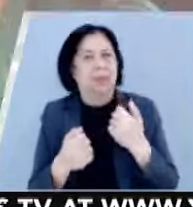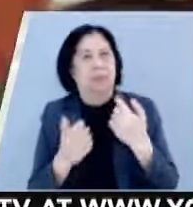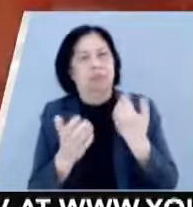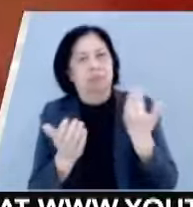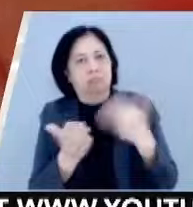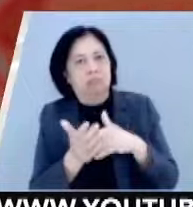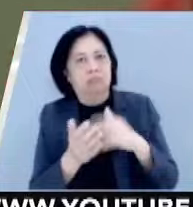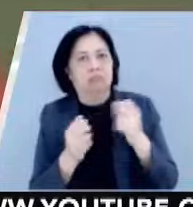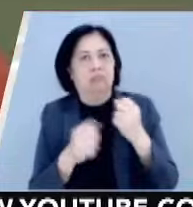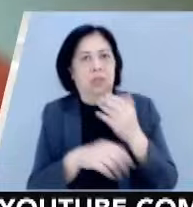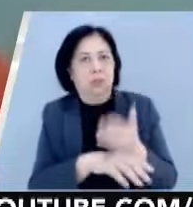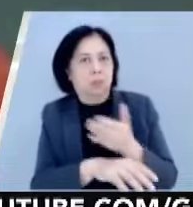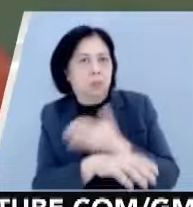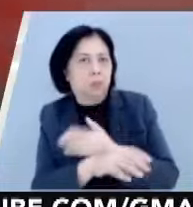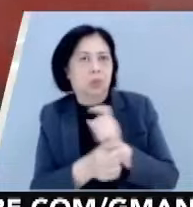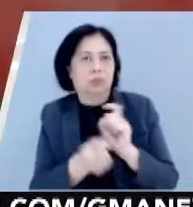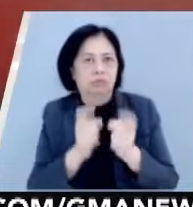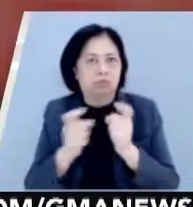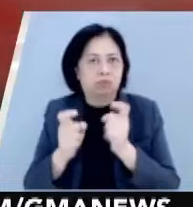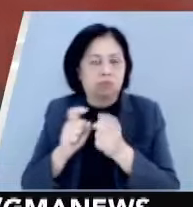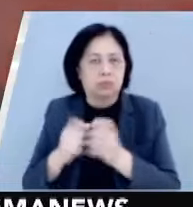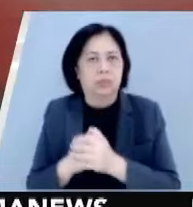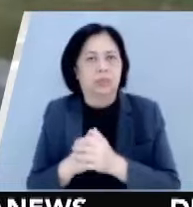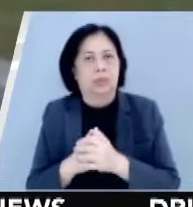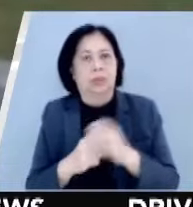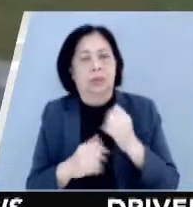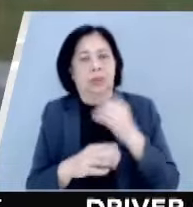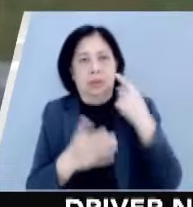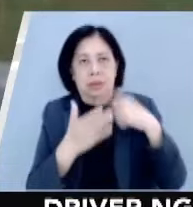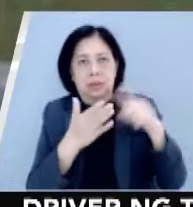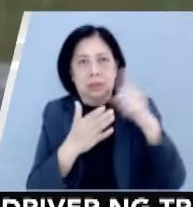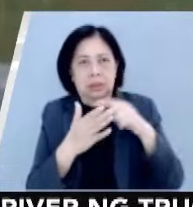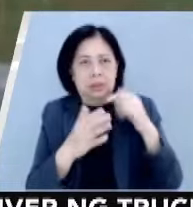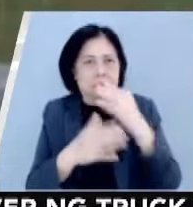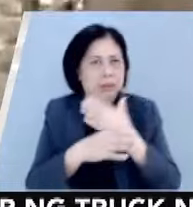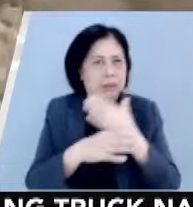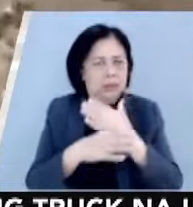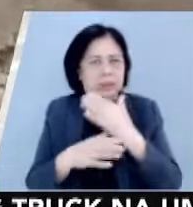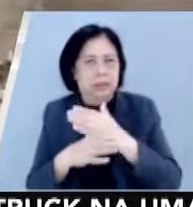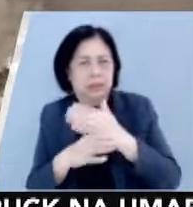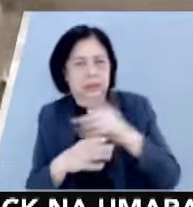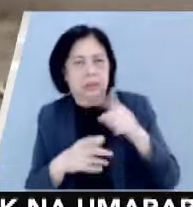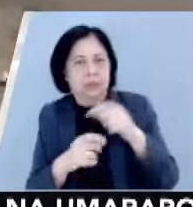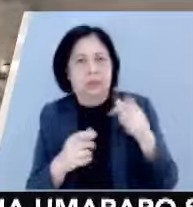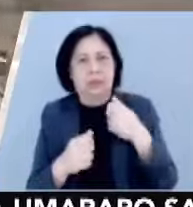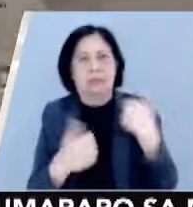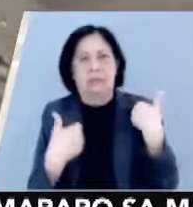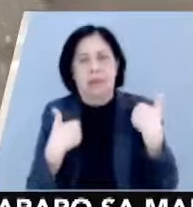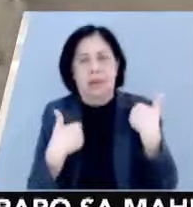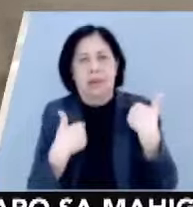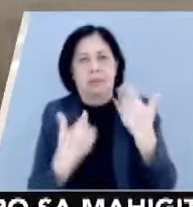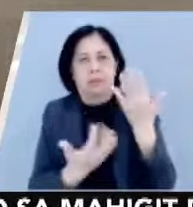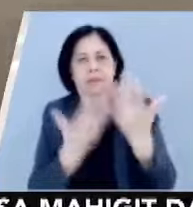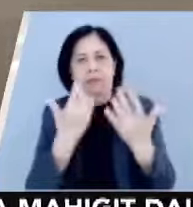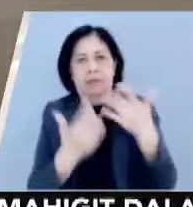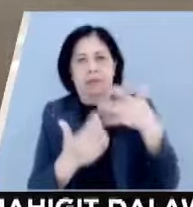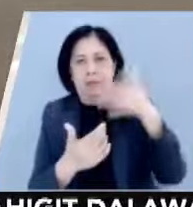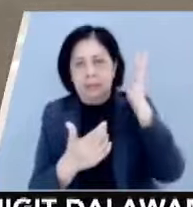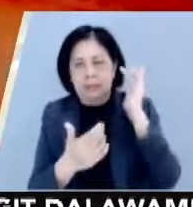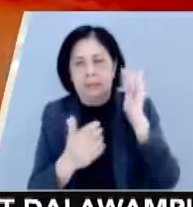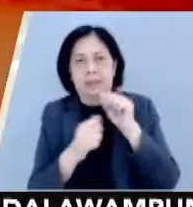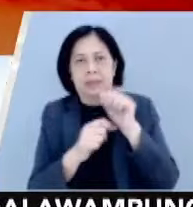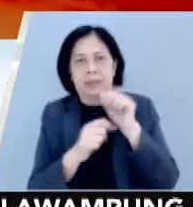ma-improve. Bukod sa obstacle detection, equip din ang PyroSage with flame sensors na kaya namang makadetect ng